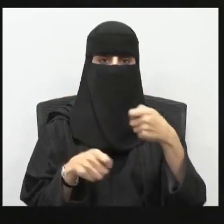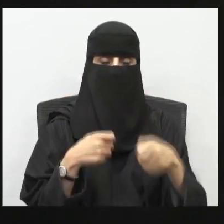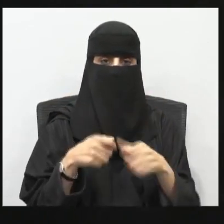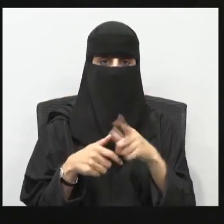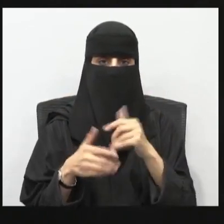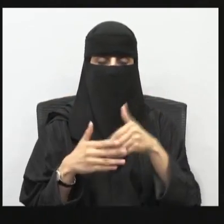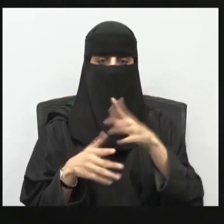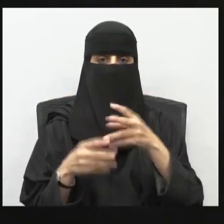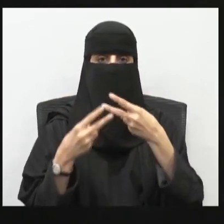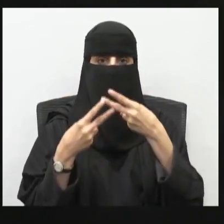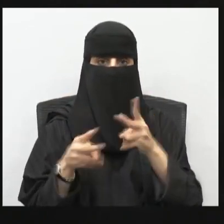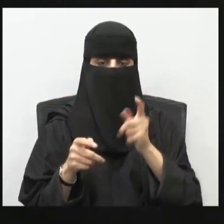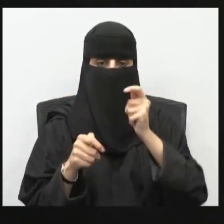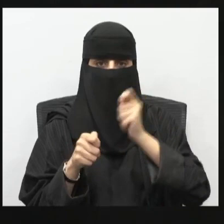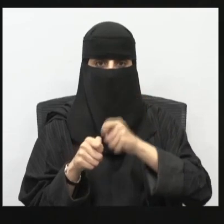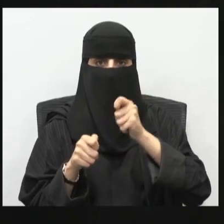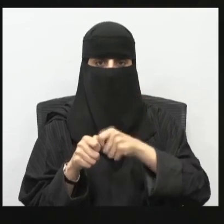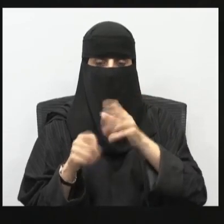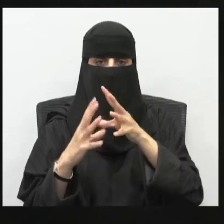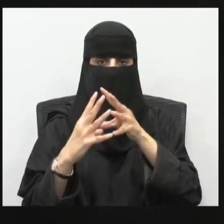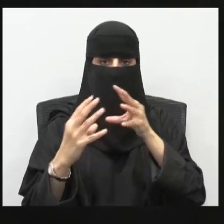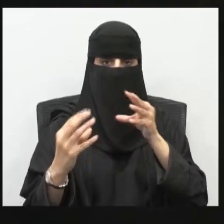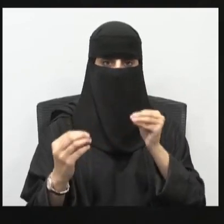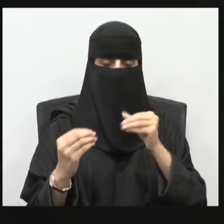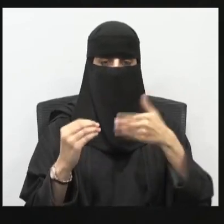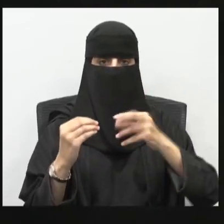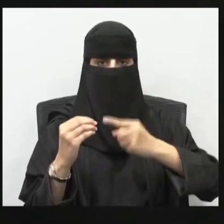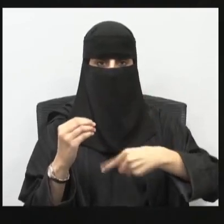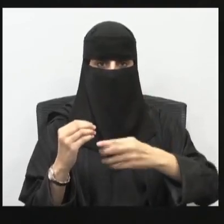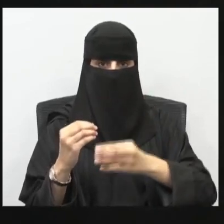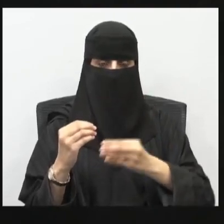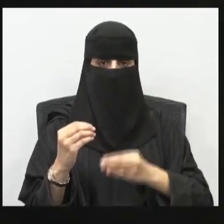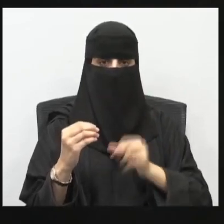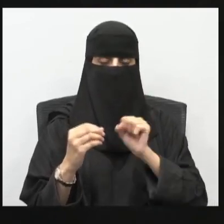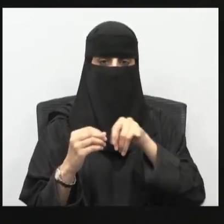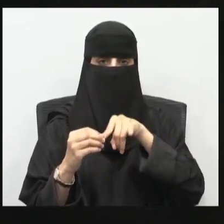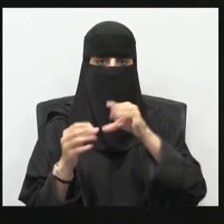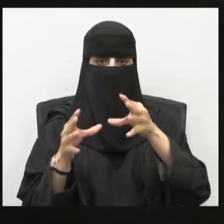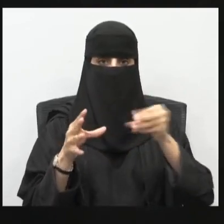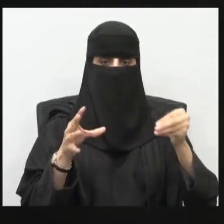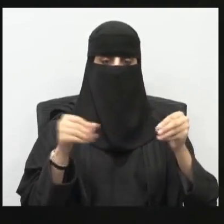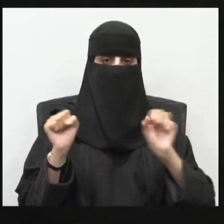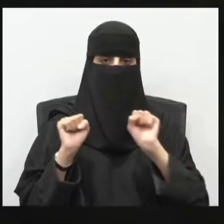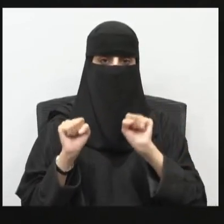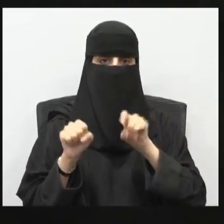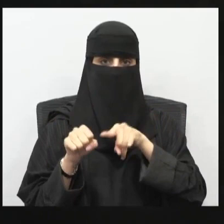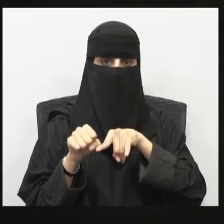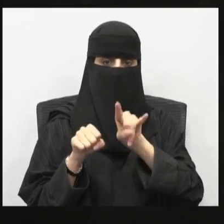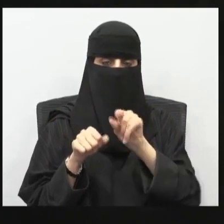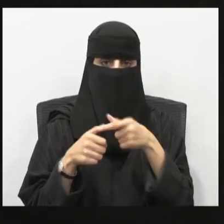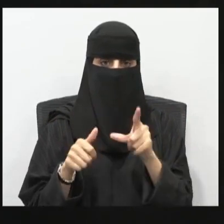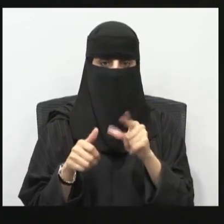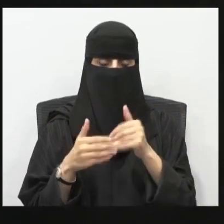ممتاز بدا في صناعه الطائره العجلات والجناحان القويان ثم بعد ذلك اخذ